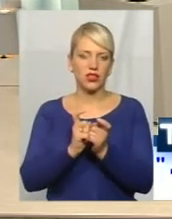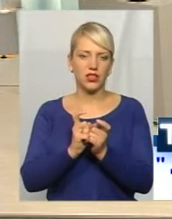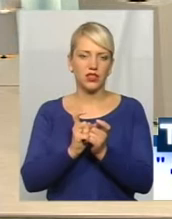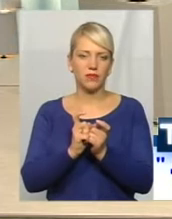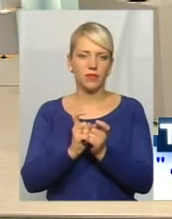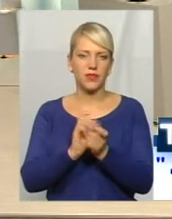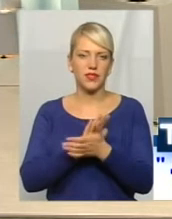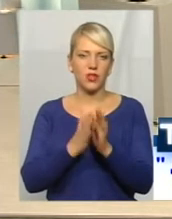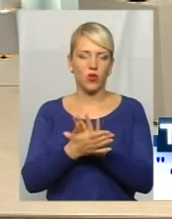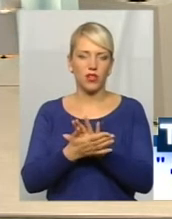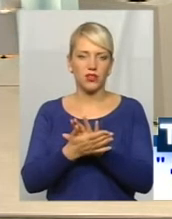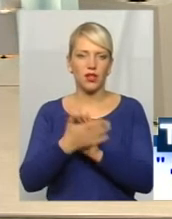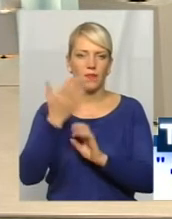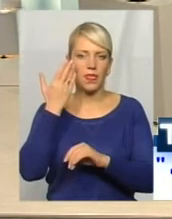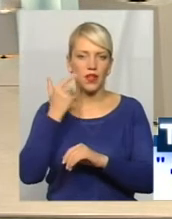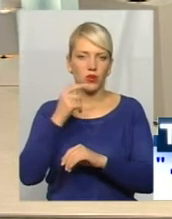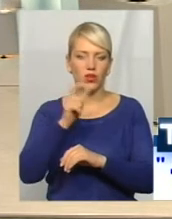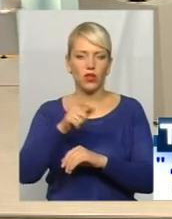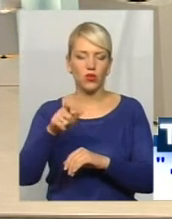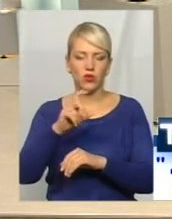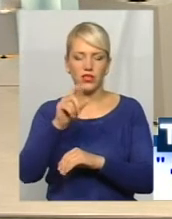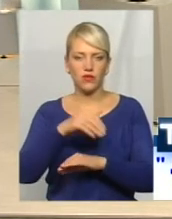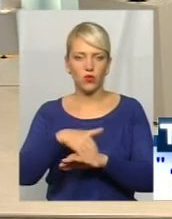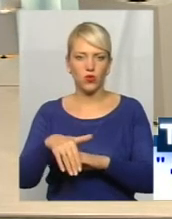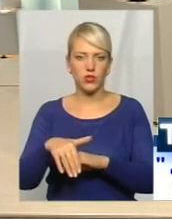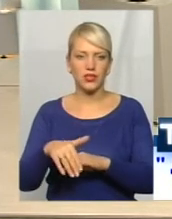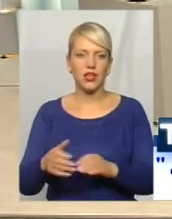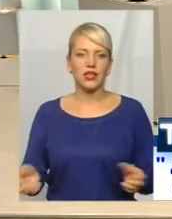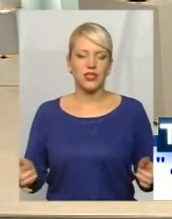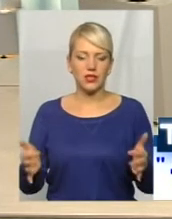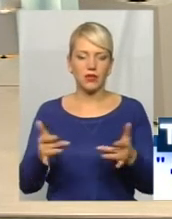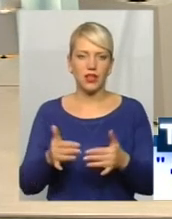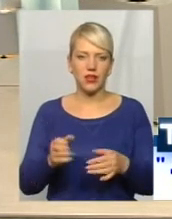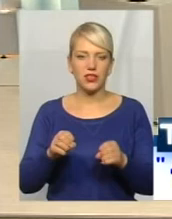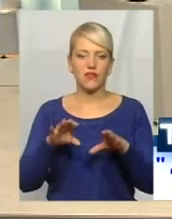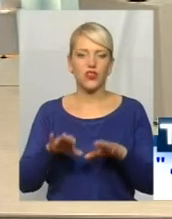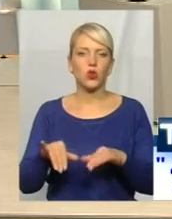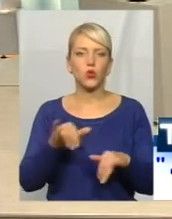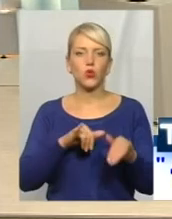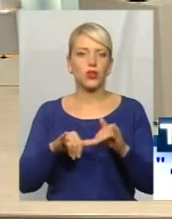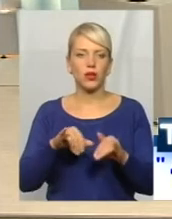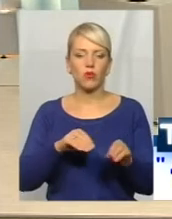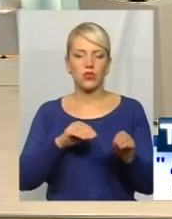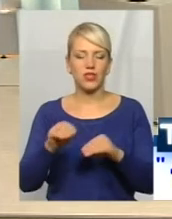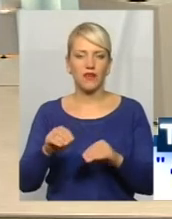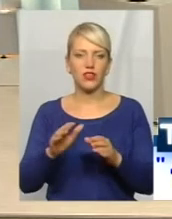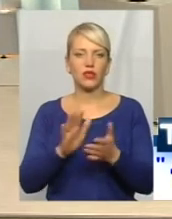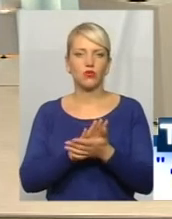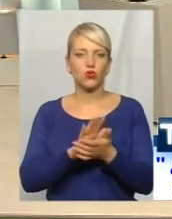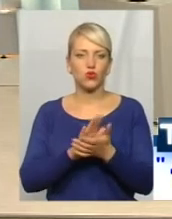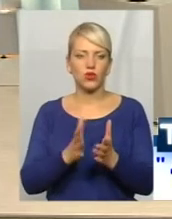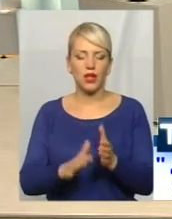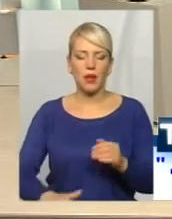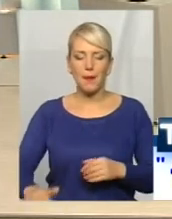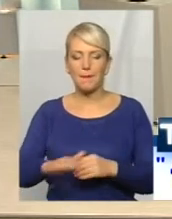таких ситуацій, коли мешканці з вулиці збираються, вирішують, де поставити контейнерний майданчик.